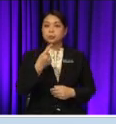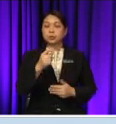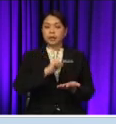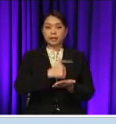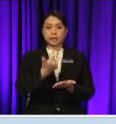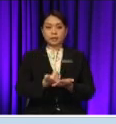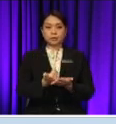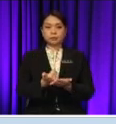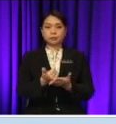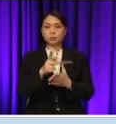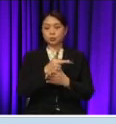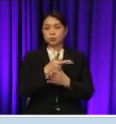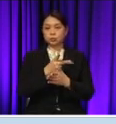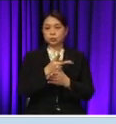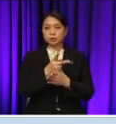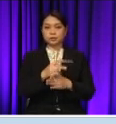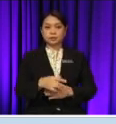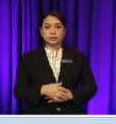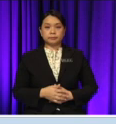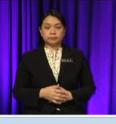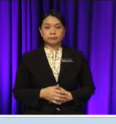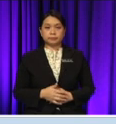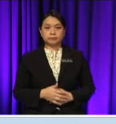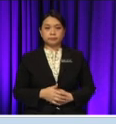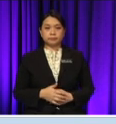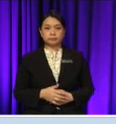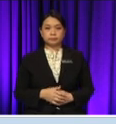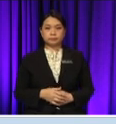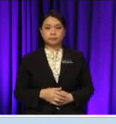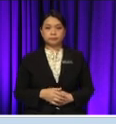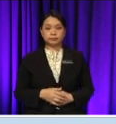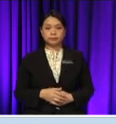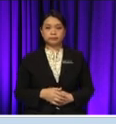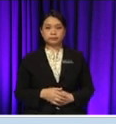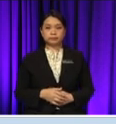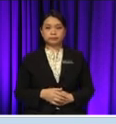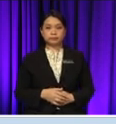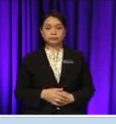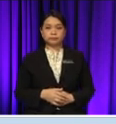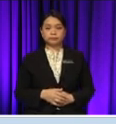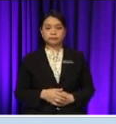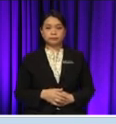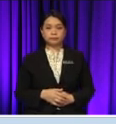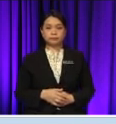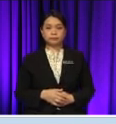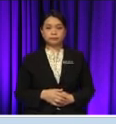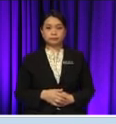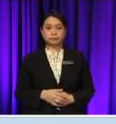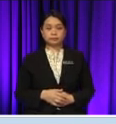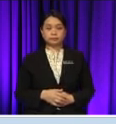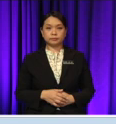Siti 125.000 untuk sini pun sama 125 dan sana 75.000